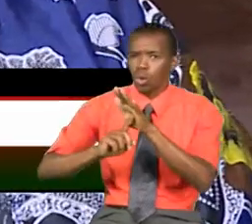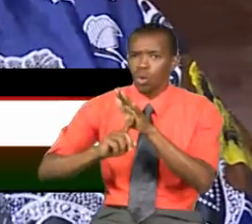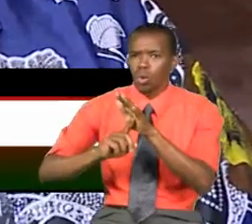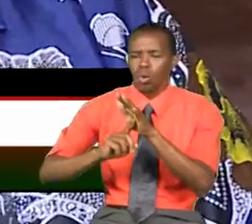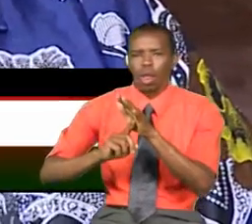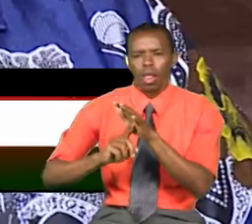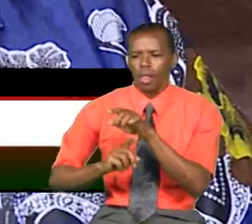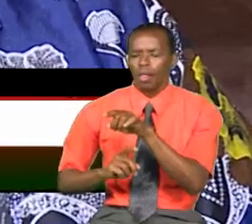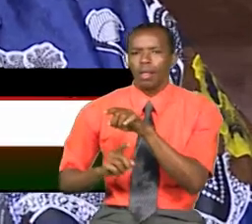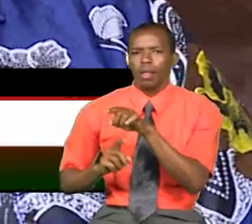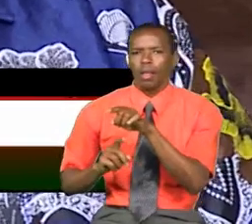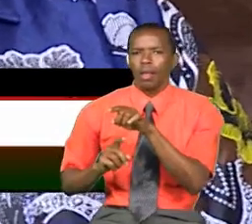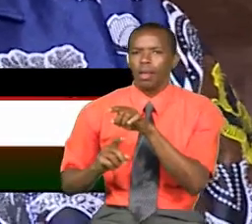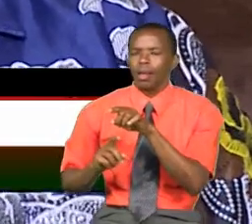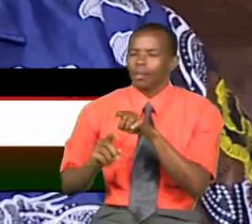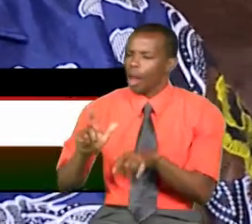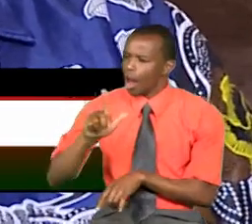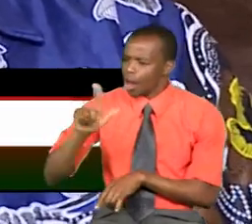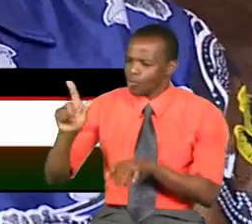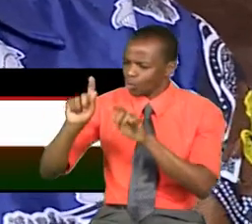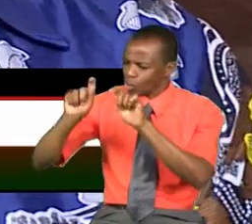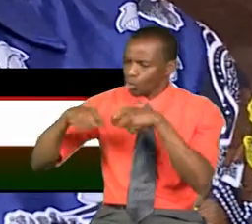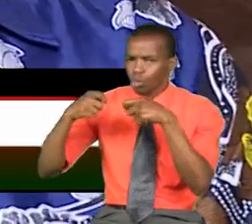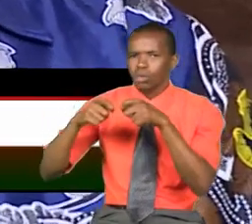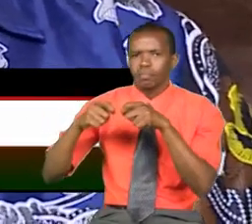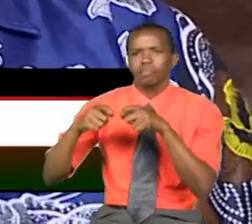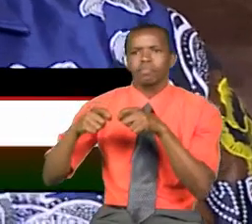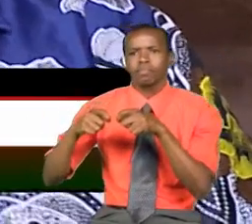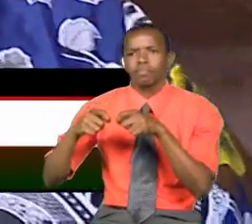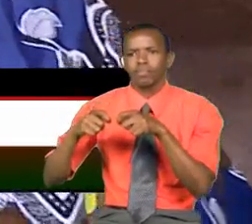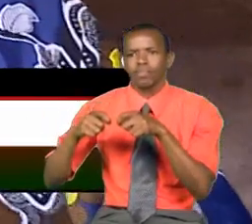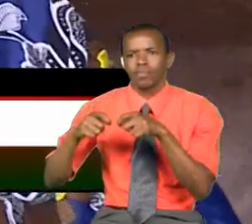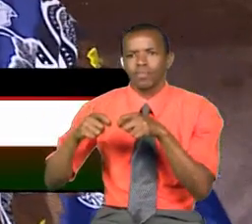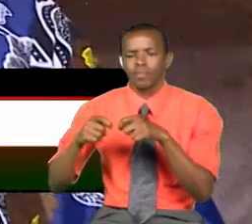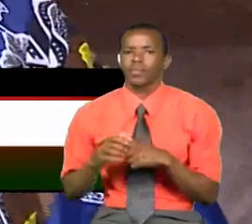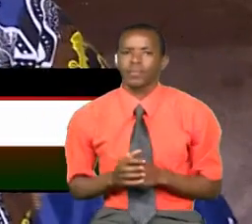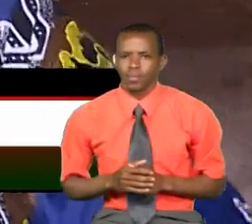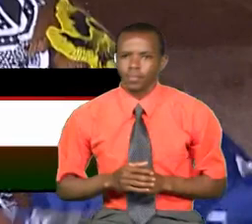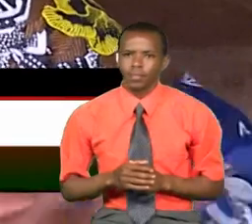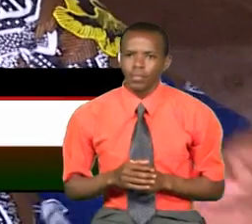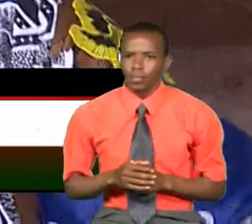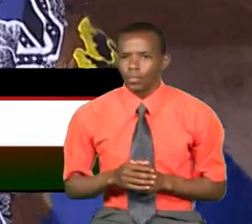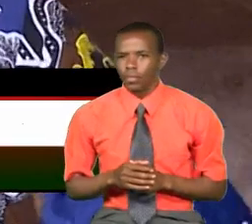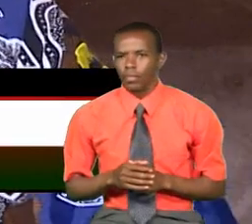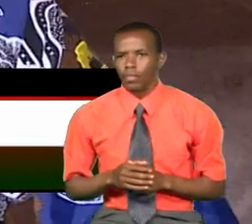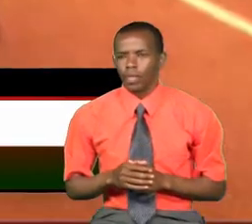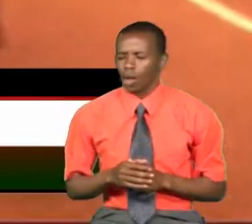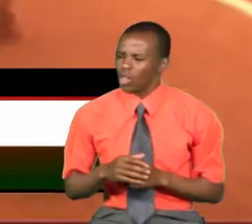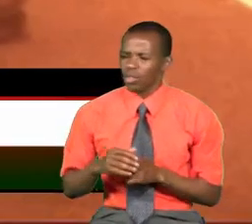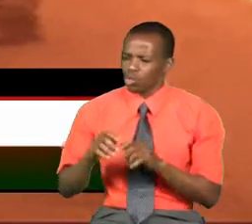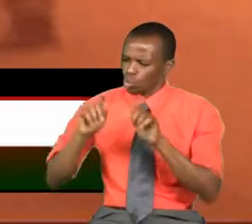kushoto. Sasa hawakuweza kuvaa viatu vya mguu wa kushoto. Ikabidi wanatupa vile